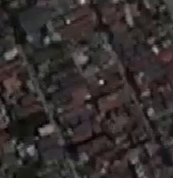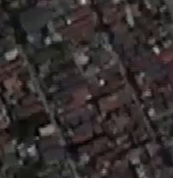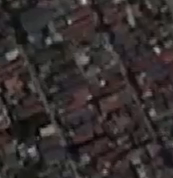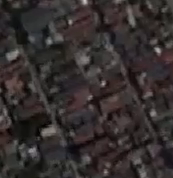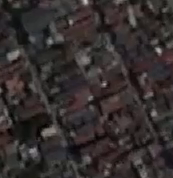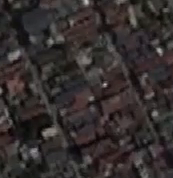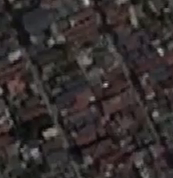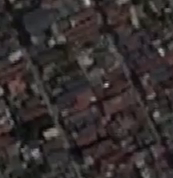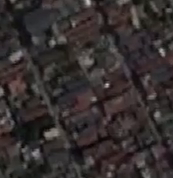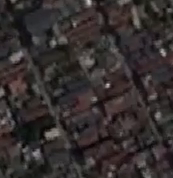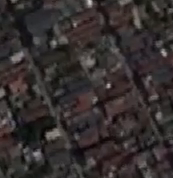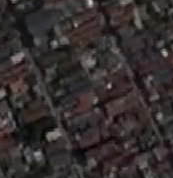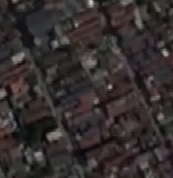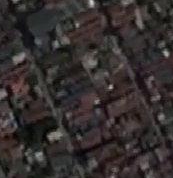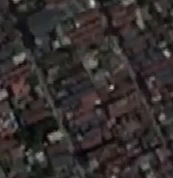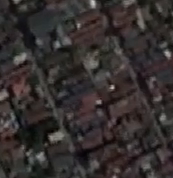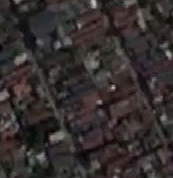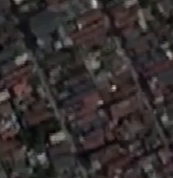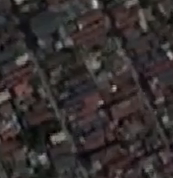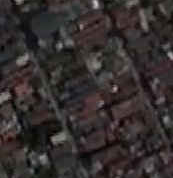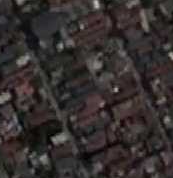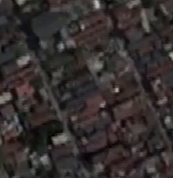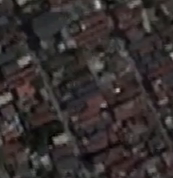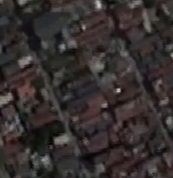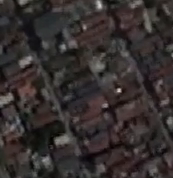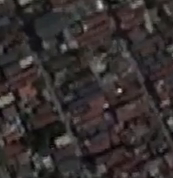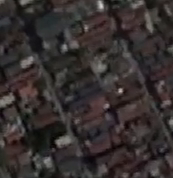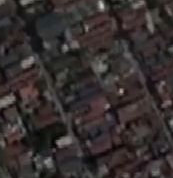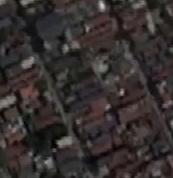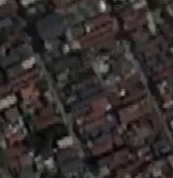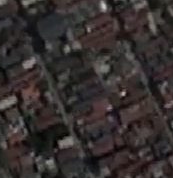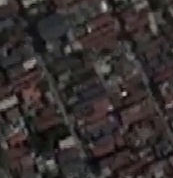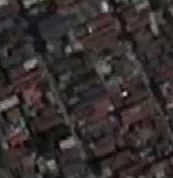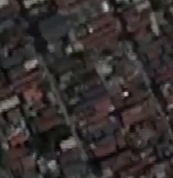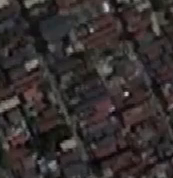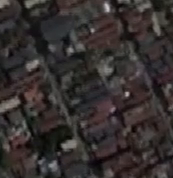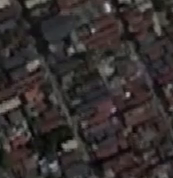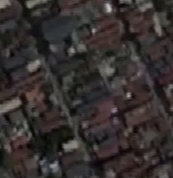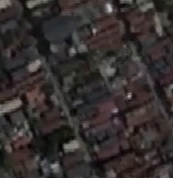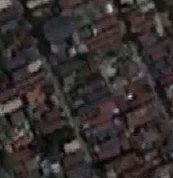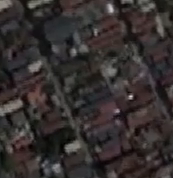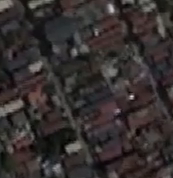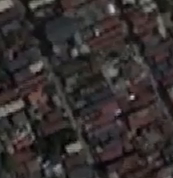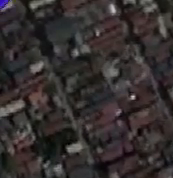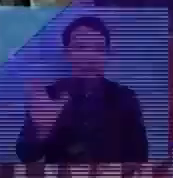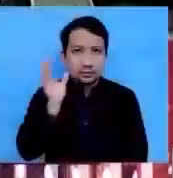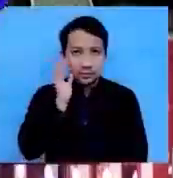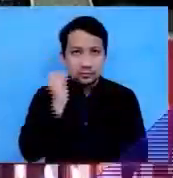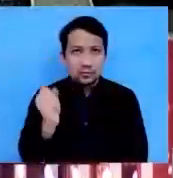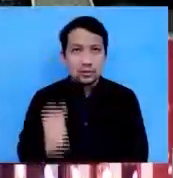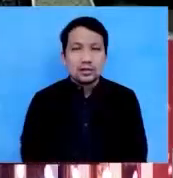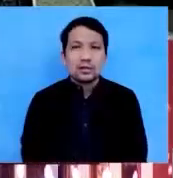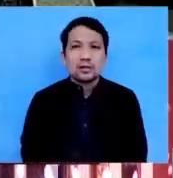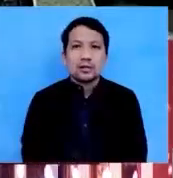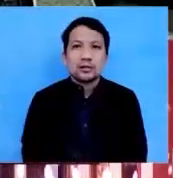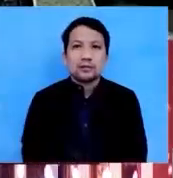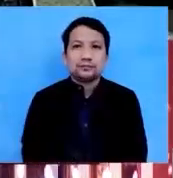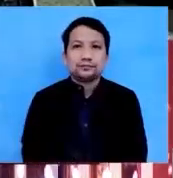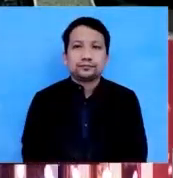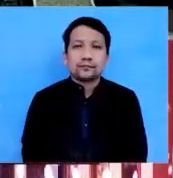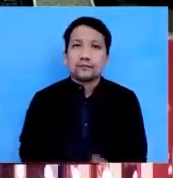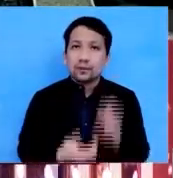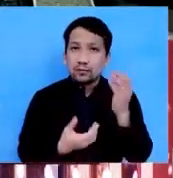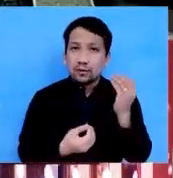At live mula sa Cubao sa Quezon City, nasa frontline ng balitang yan si Camille Samonte. Camille, kumusta